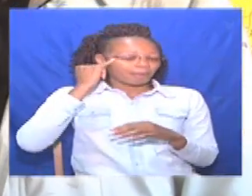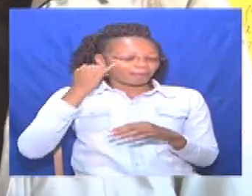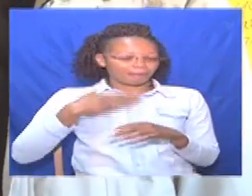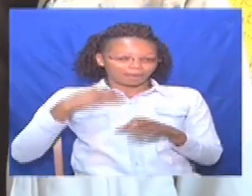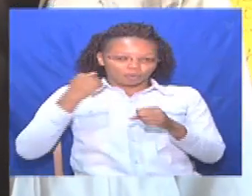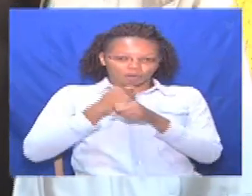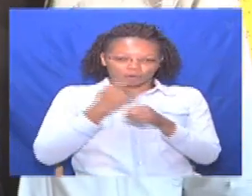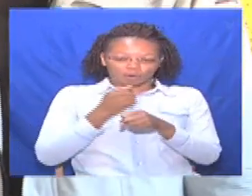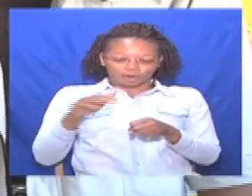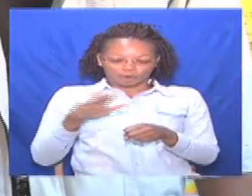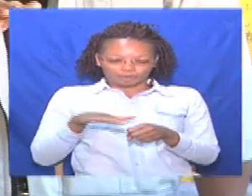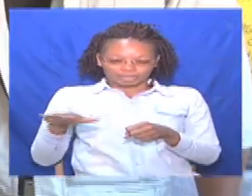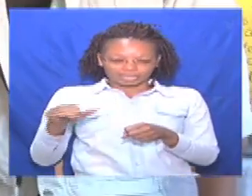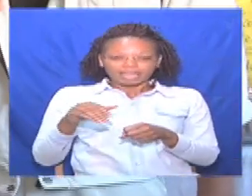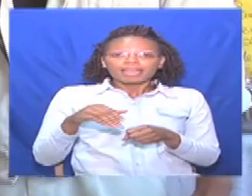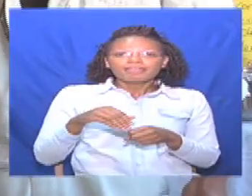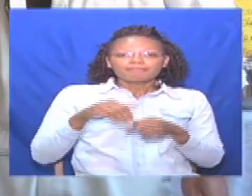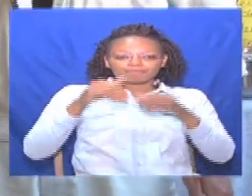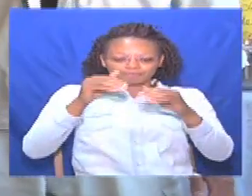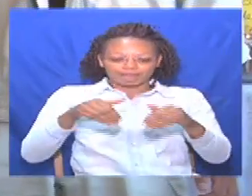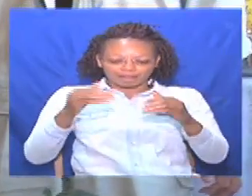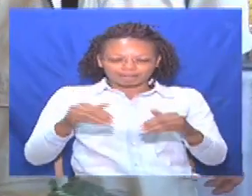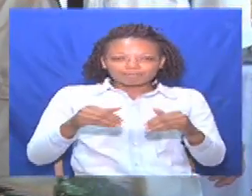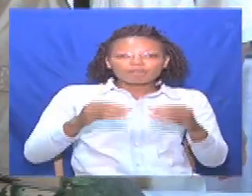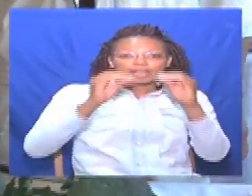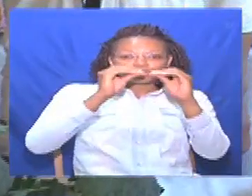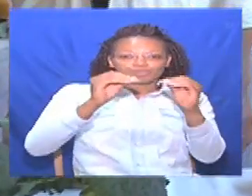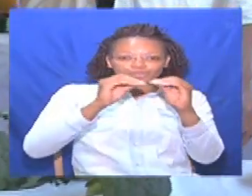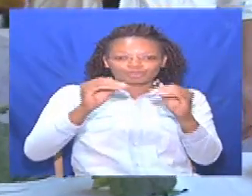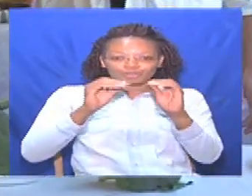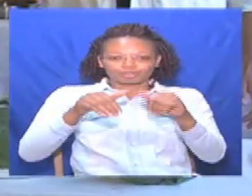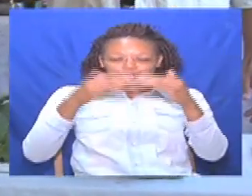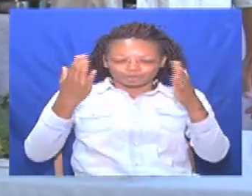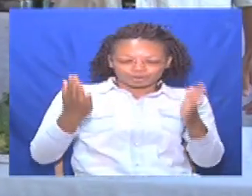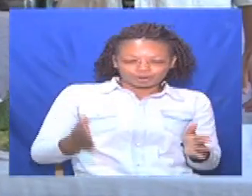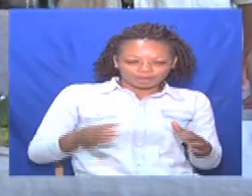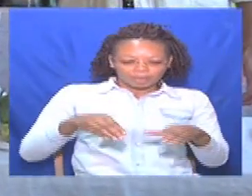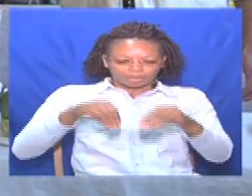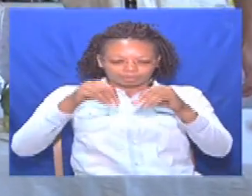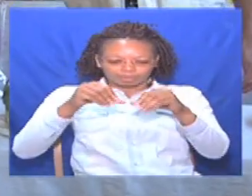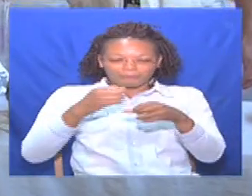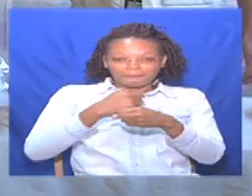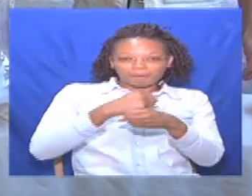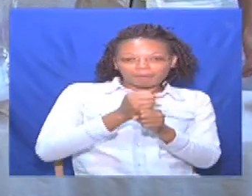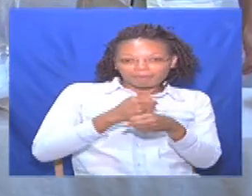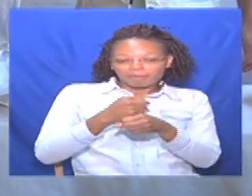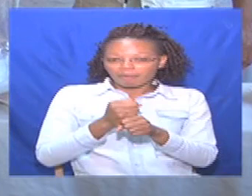katika ofisi ya kilimo. Ninafunza jinsi kutengeneza fertilizer na jinsi kukuza